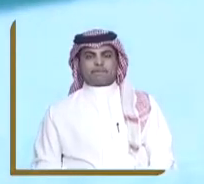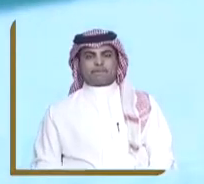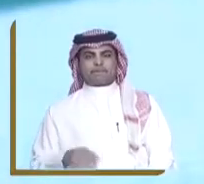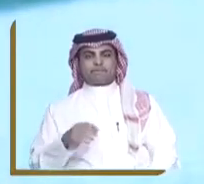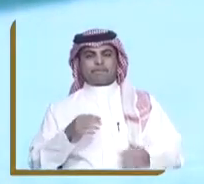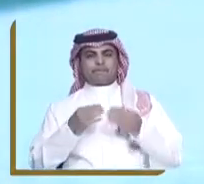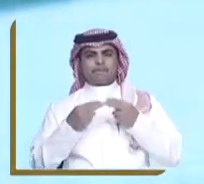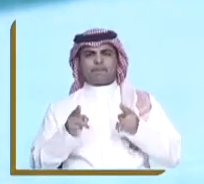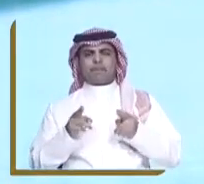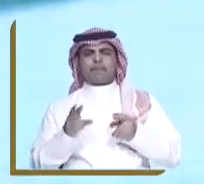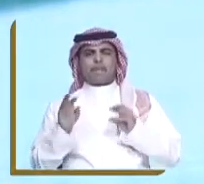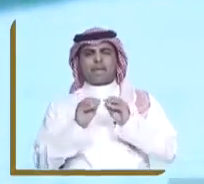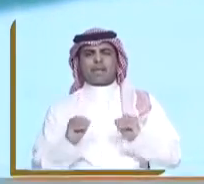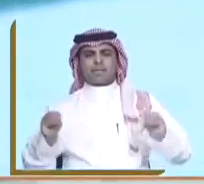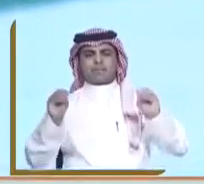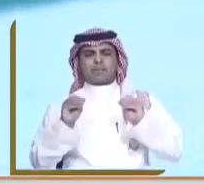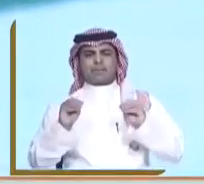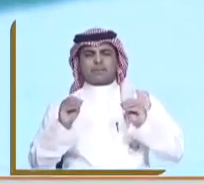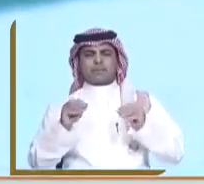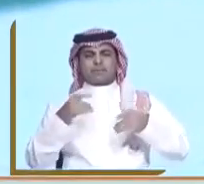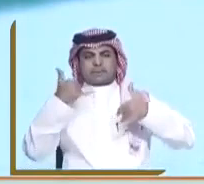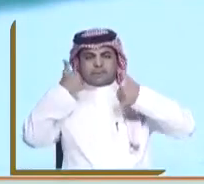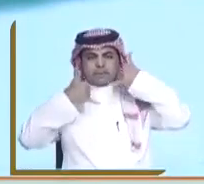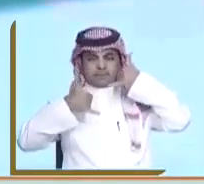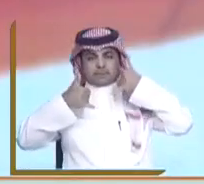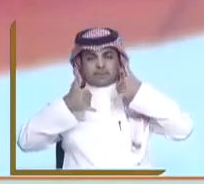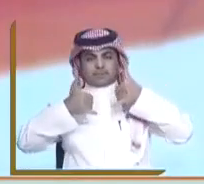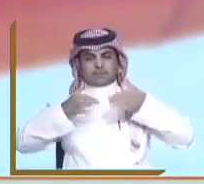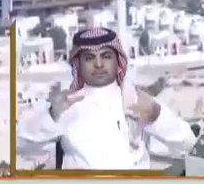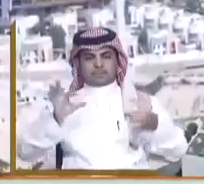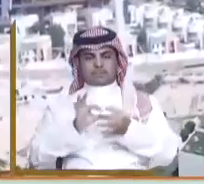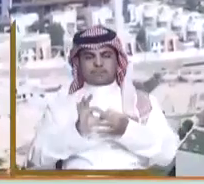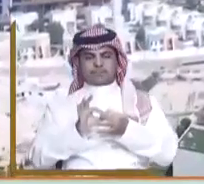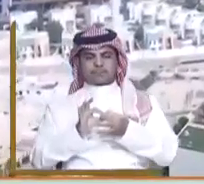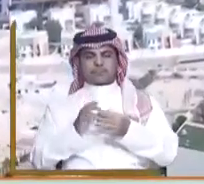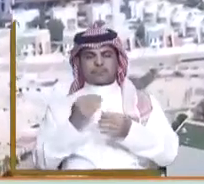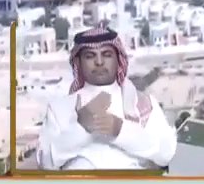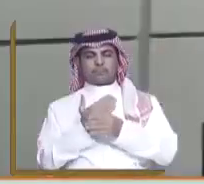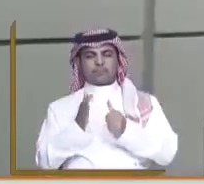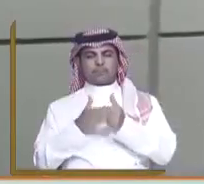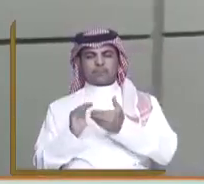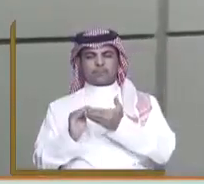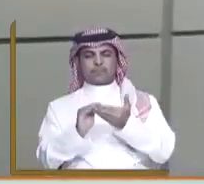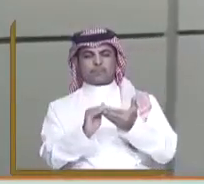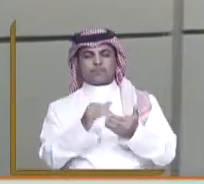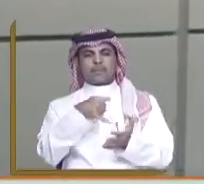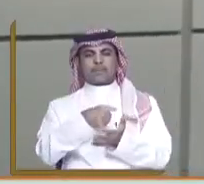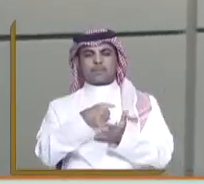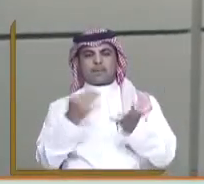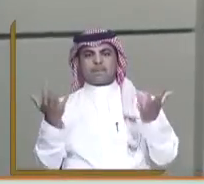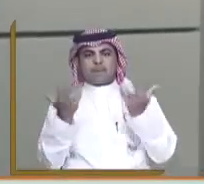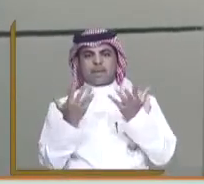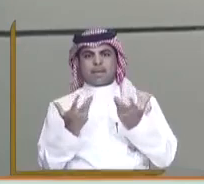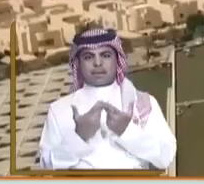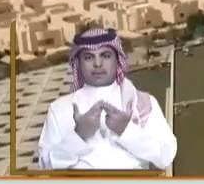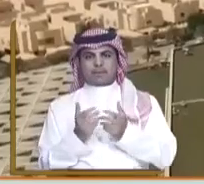اصدرت هيئه الاتصالات والفضاء والتقنيه وثيقه تنظيمه تنظيمات تقديم خدمات مراكز البيانات